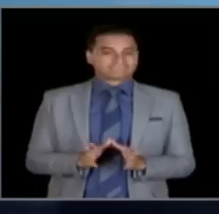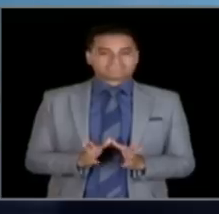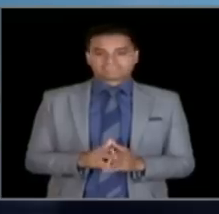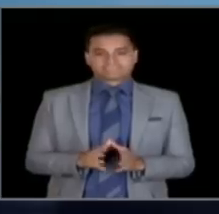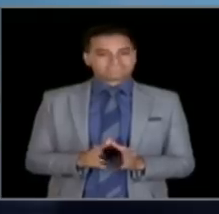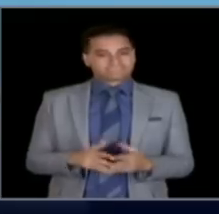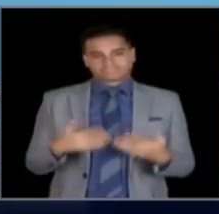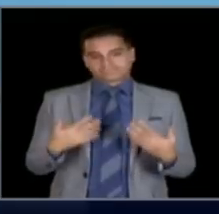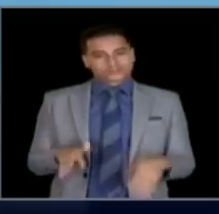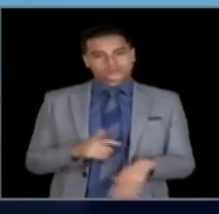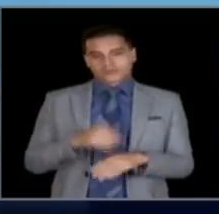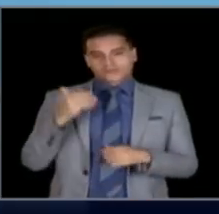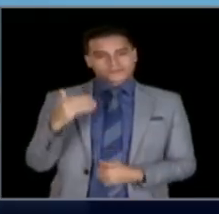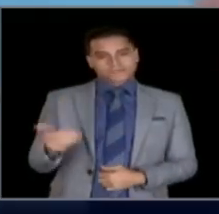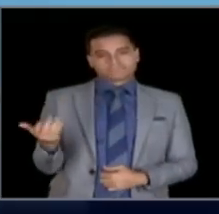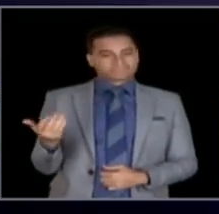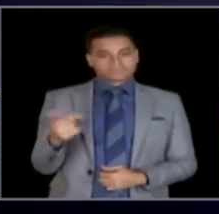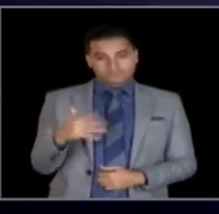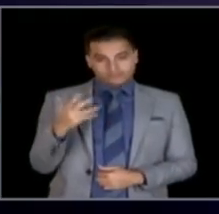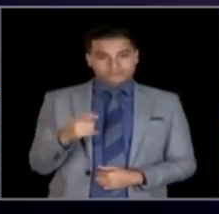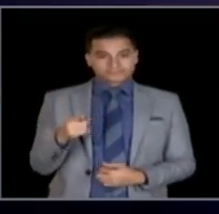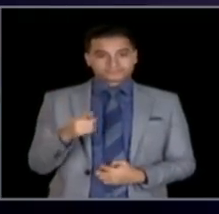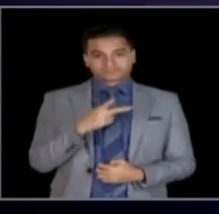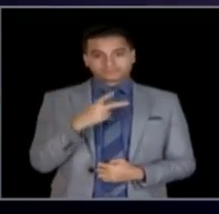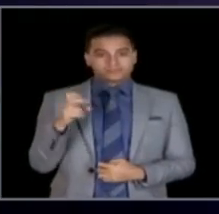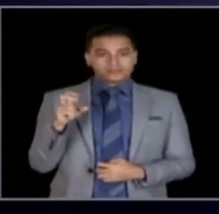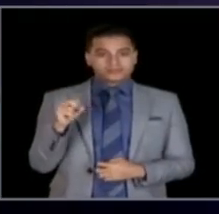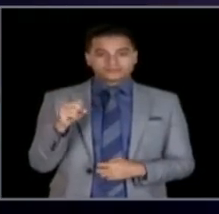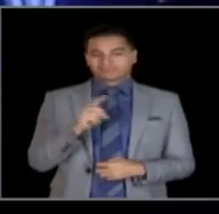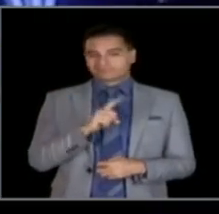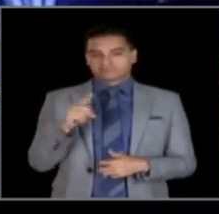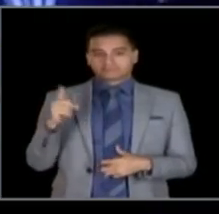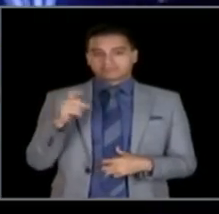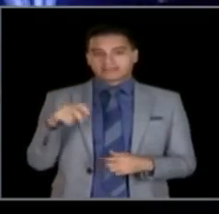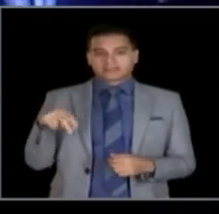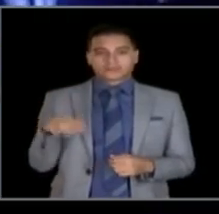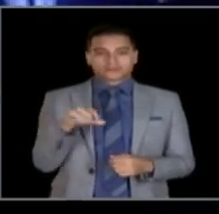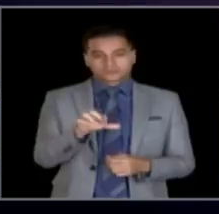ما لحقتوش. هارد لك. حد حلها؟ 225. لا،